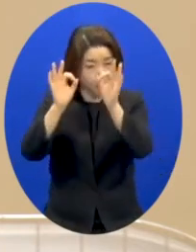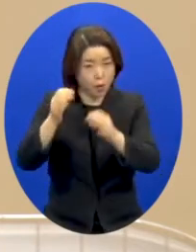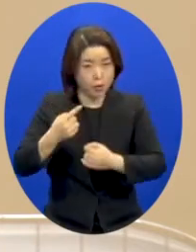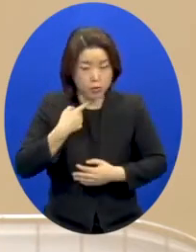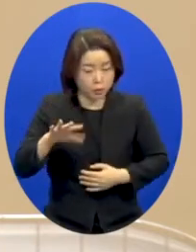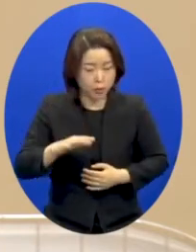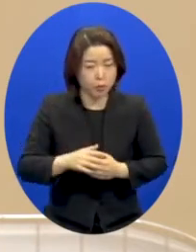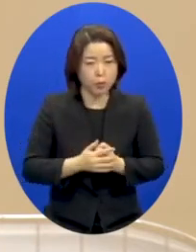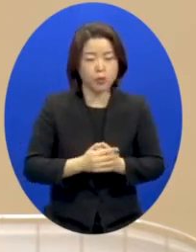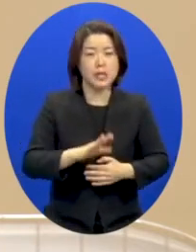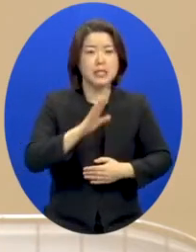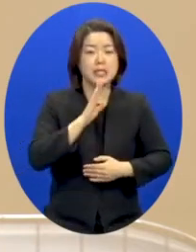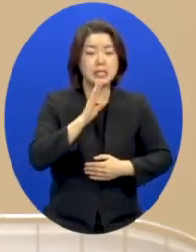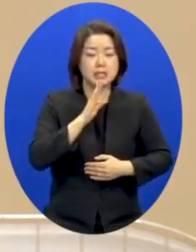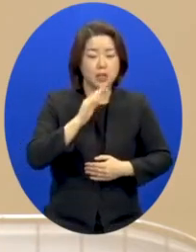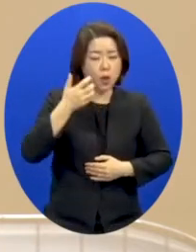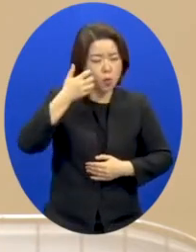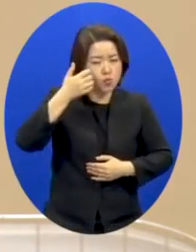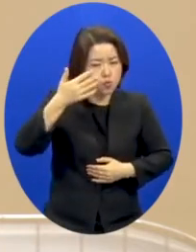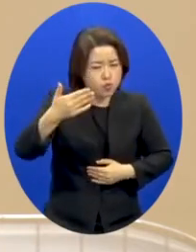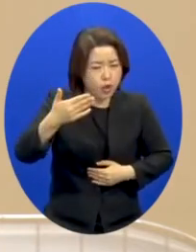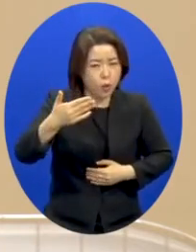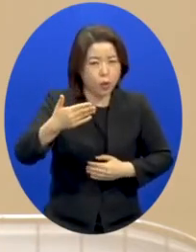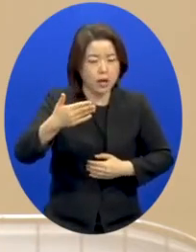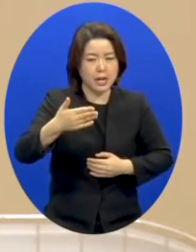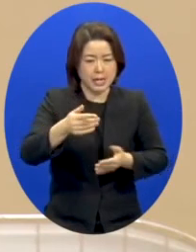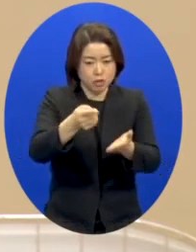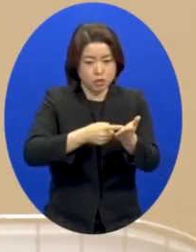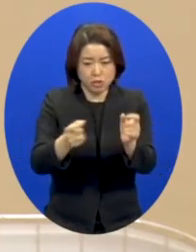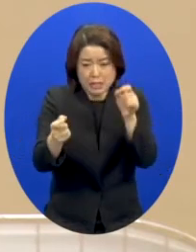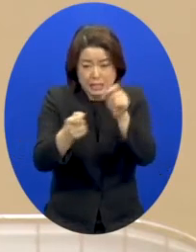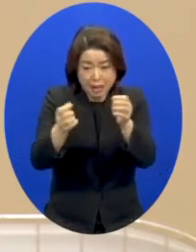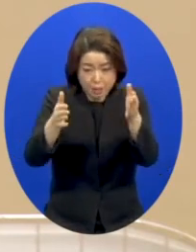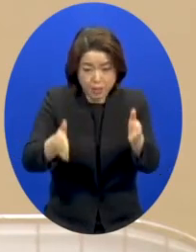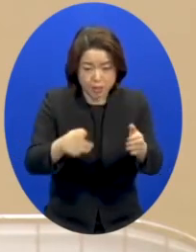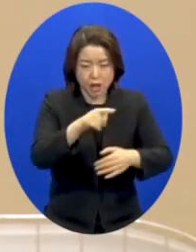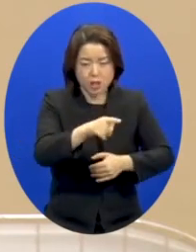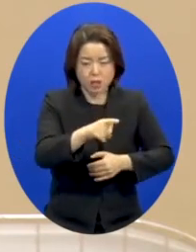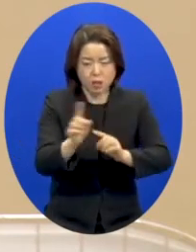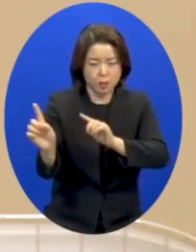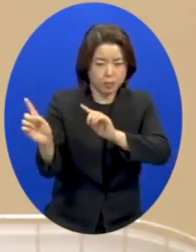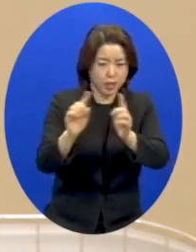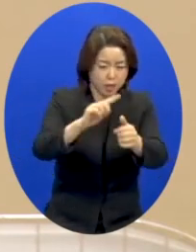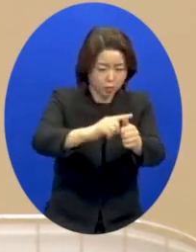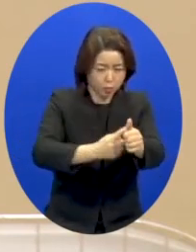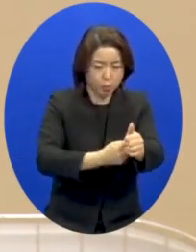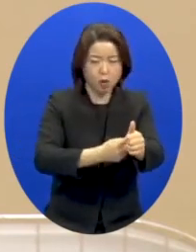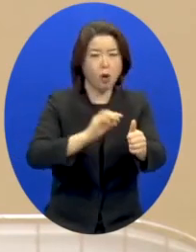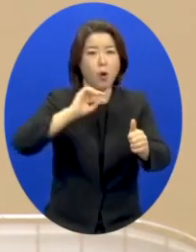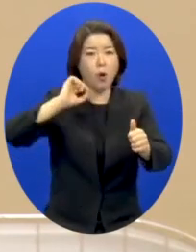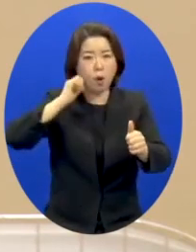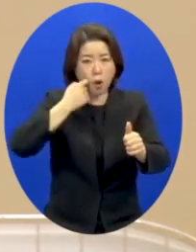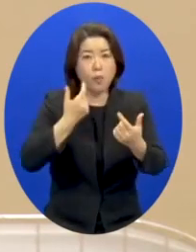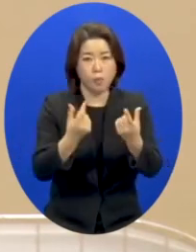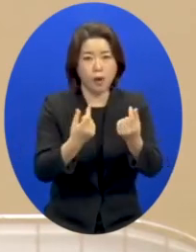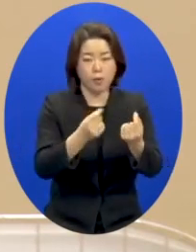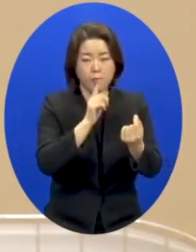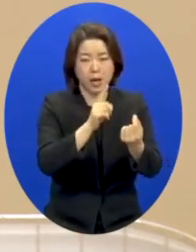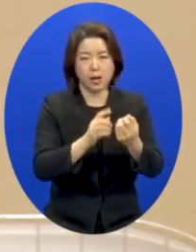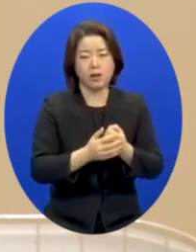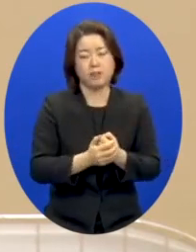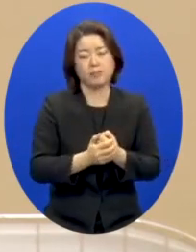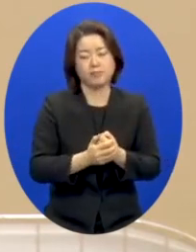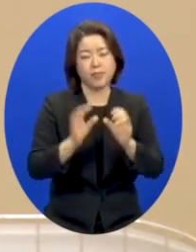후 9개월의 짧은 시간에 원래의 뼈 두께로 회복된 일은 있을 수 없는 일이었습니다. 유준이는 발병하고